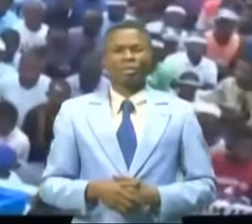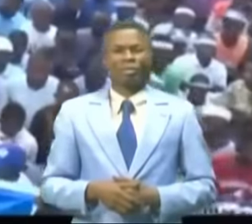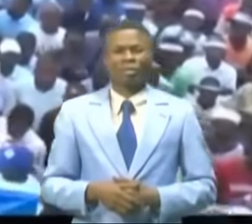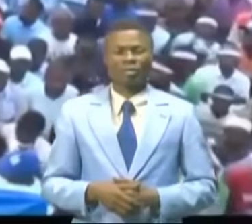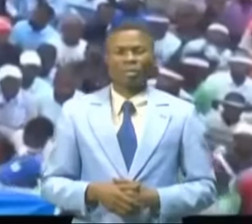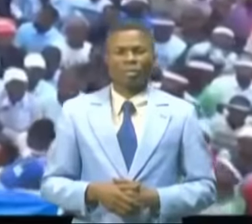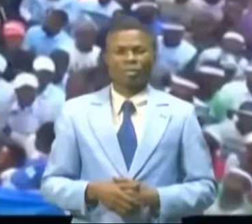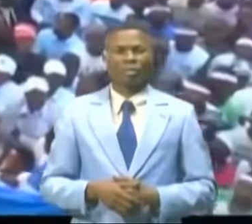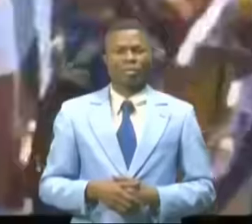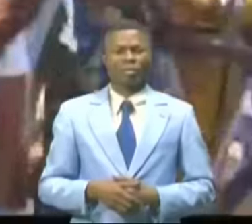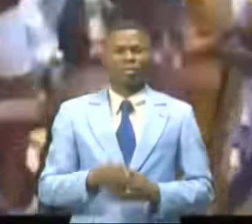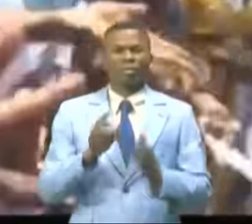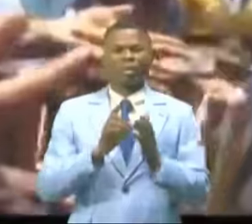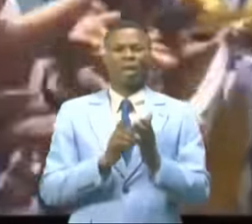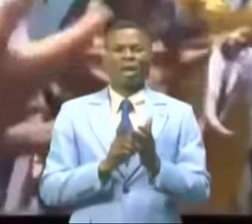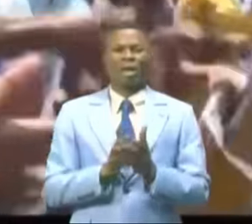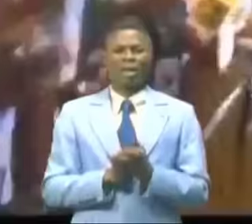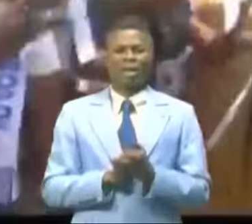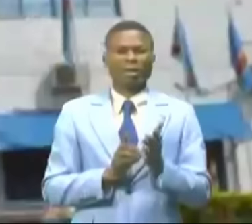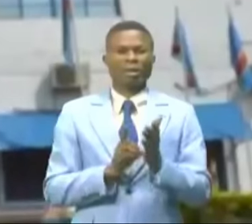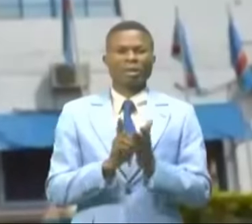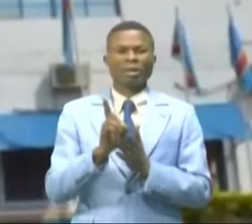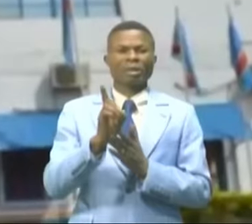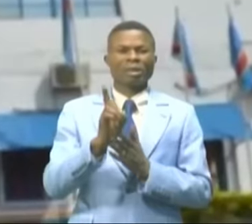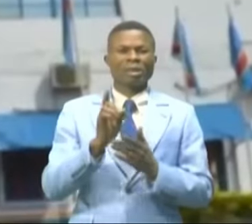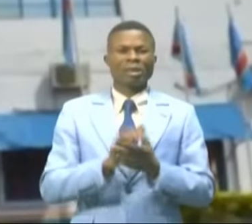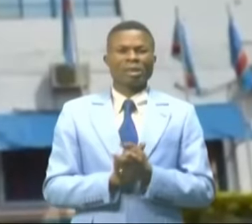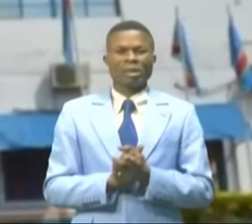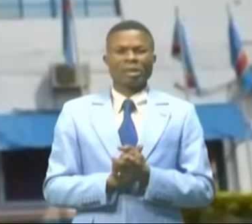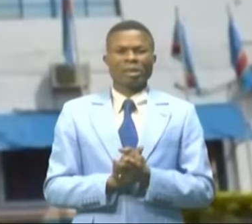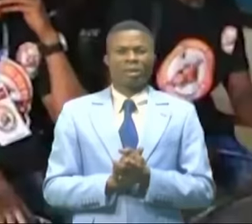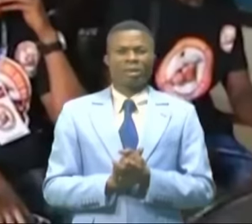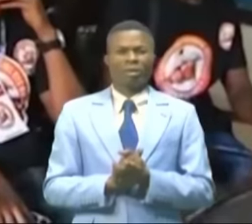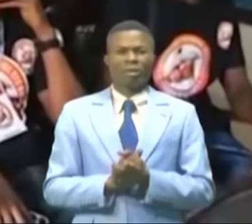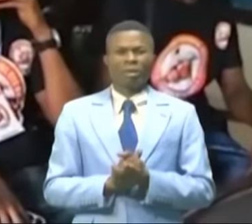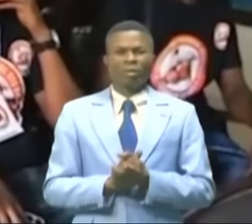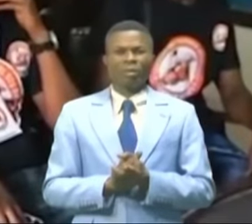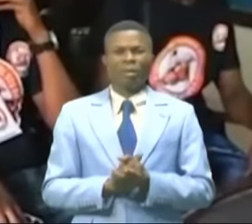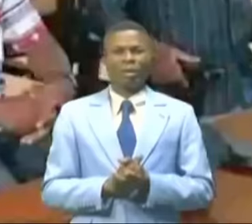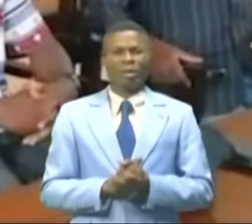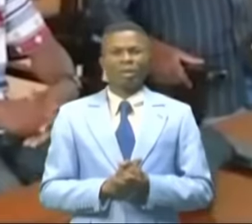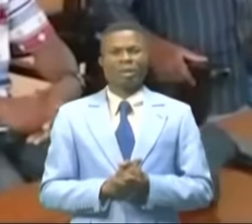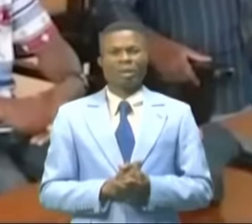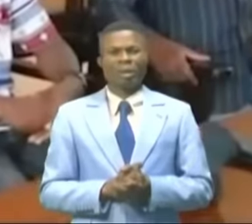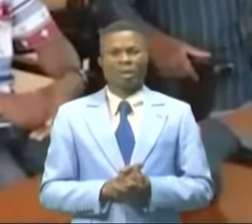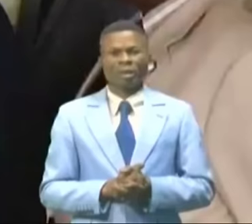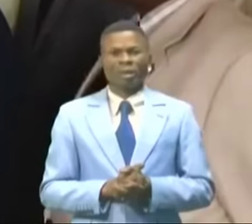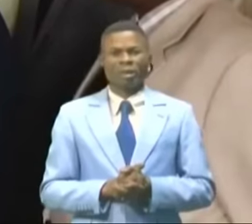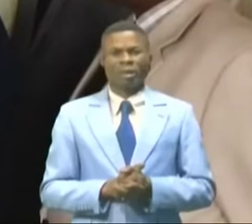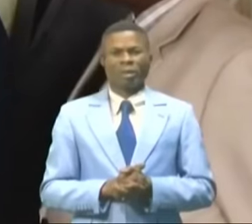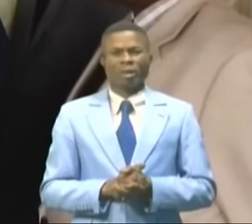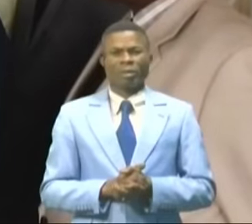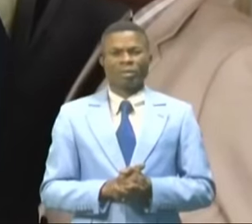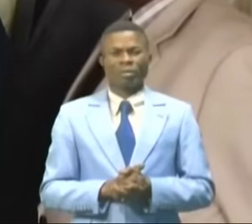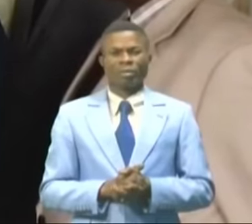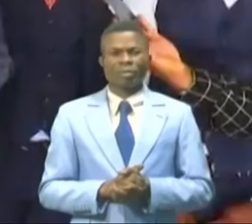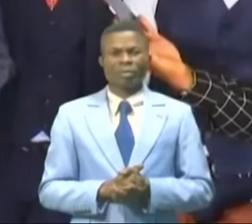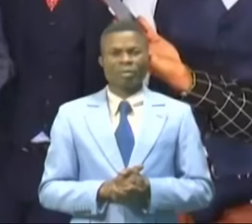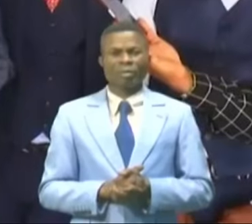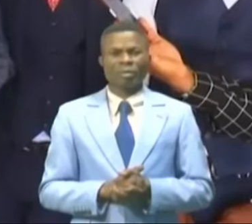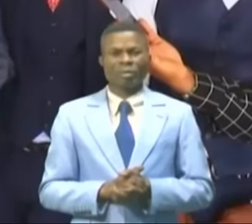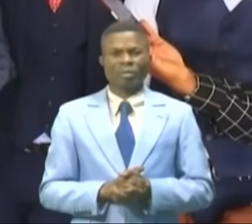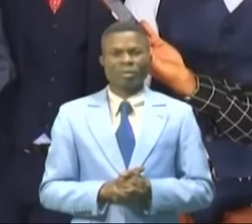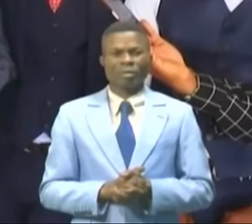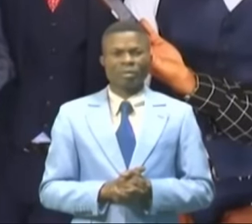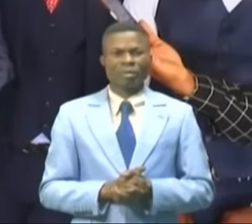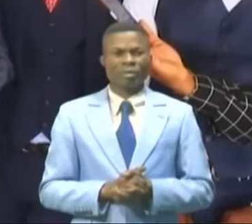Le développement de la Tshopo dépend de l'engagement de ses filles et fils. C'est dans ce contexte que la communauté